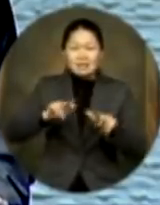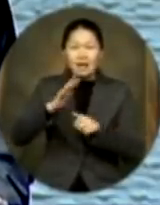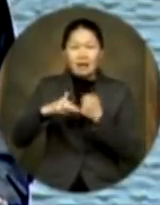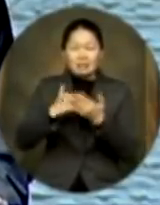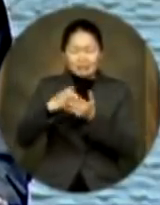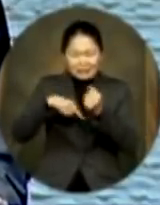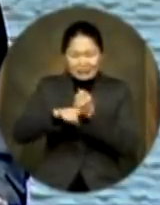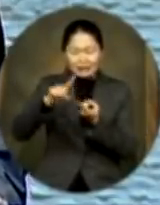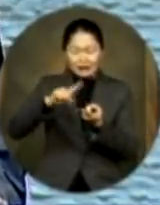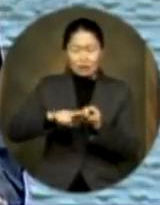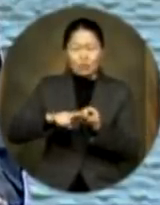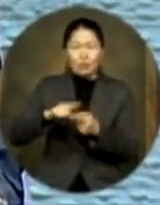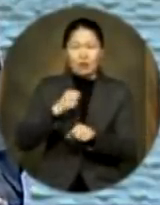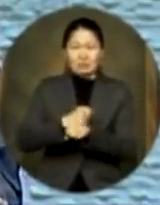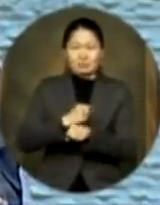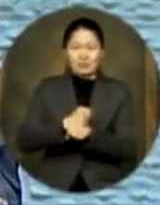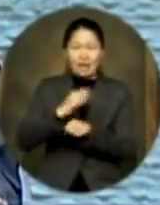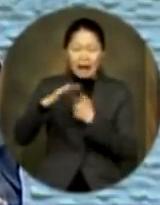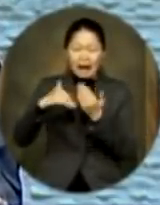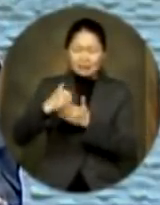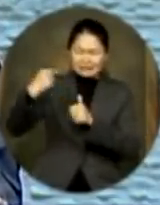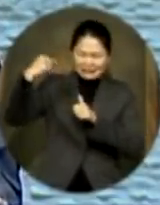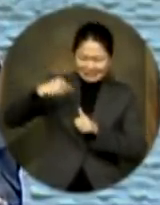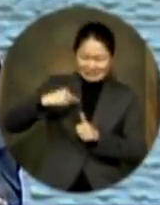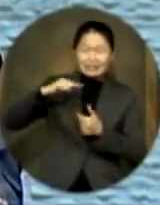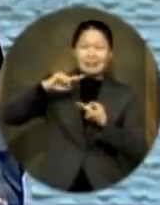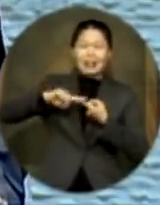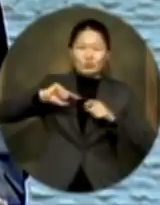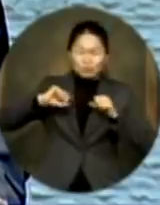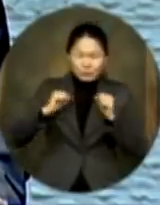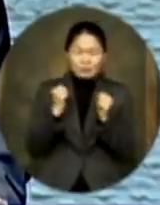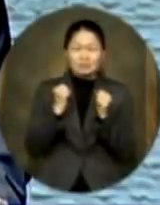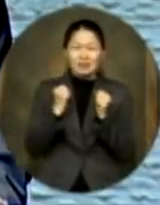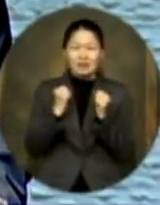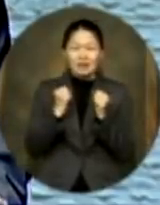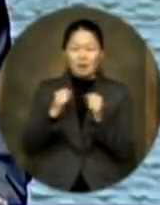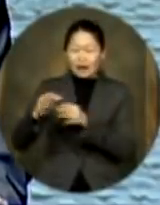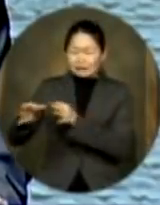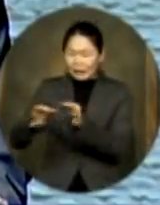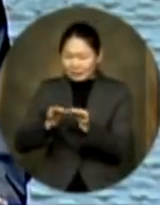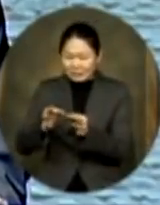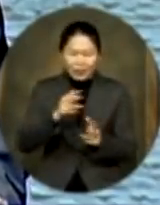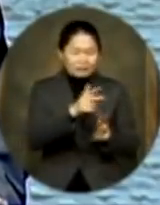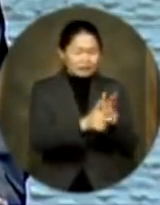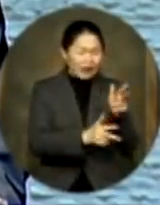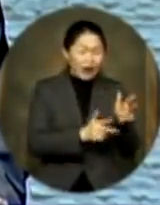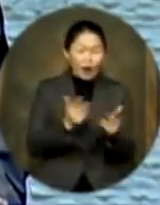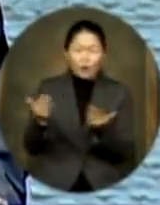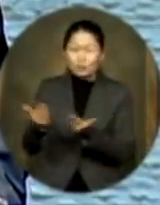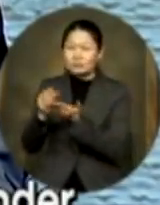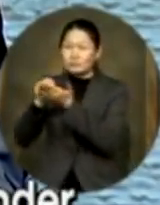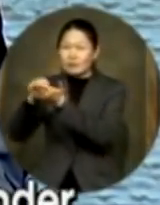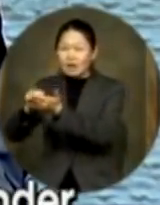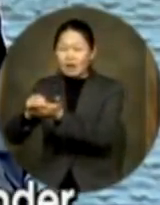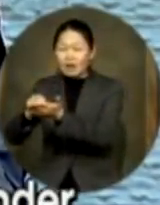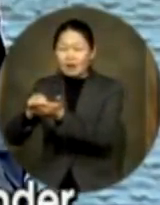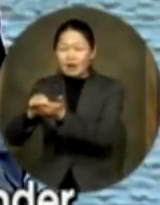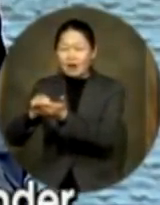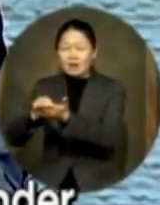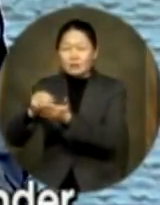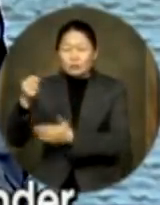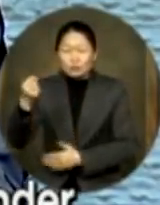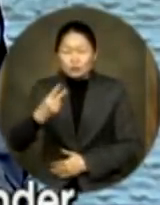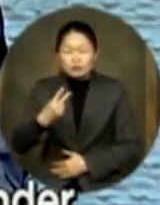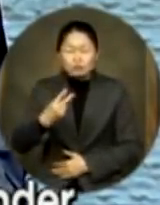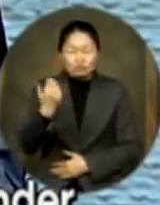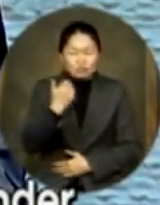할게요 하나님 시키는 대로 할게요 뭐 장사를 하든 사업을 하든 직장을 취직을 하든 또는 뭐